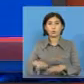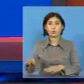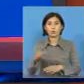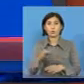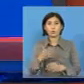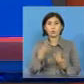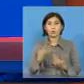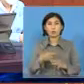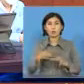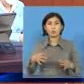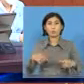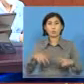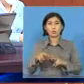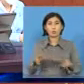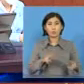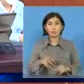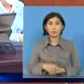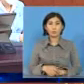құрылатын көркемдік кеңес